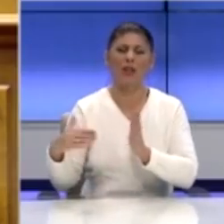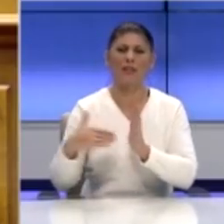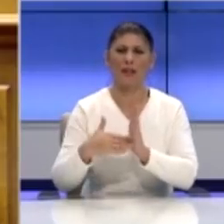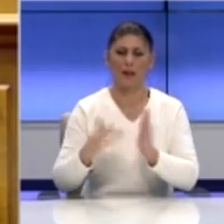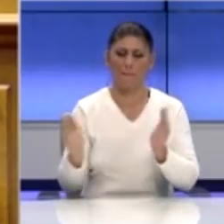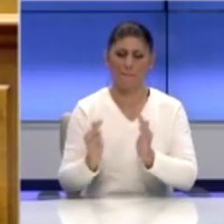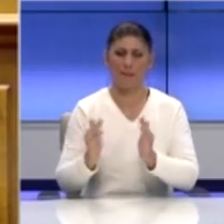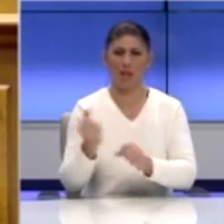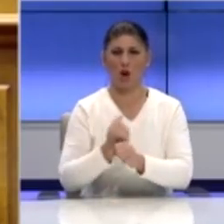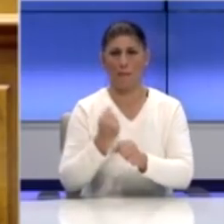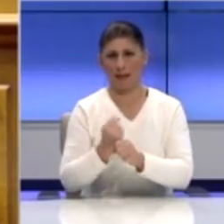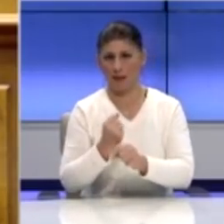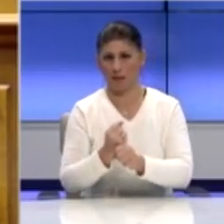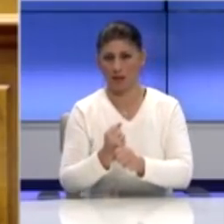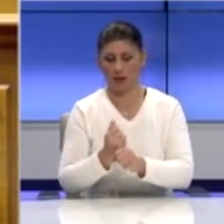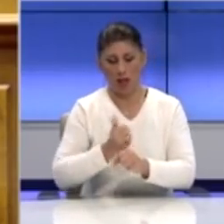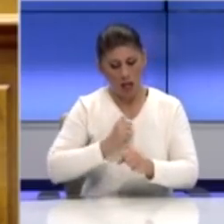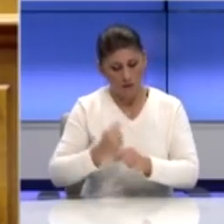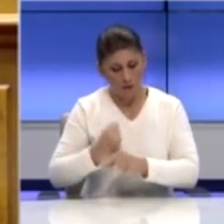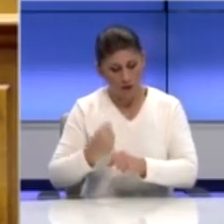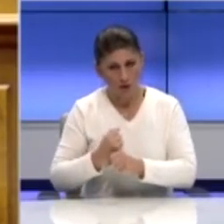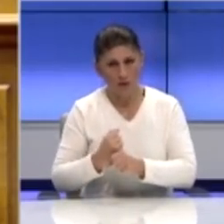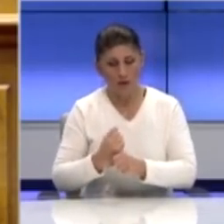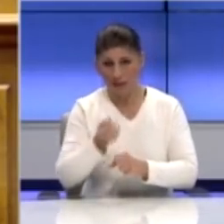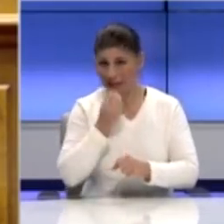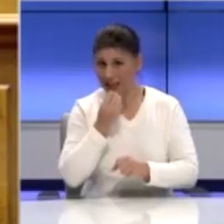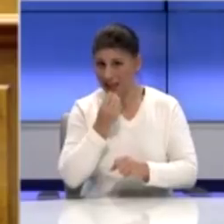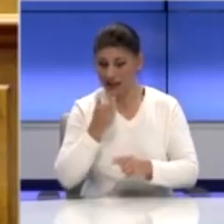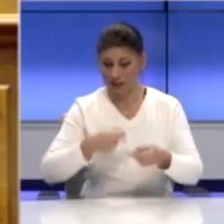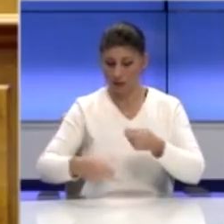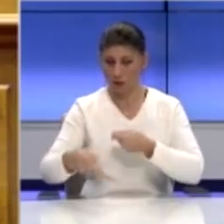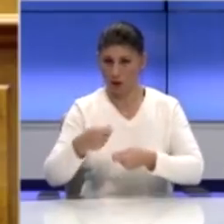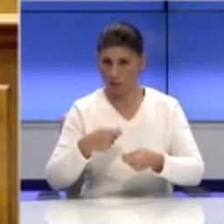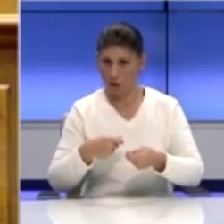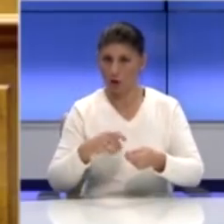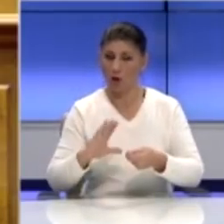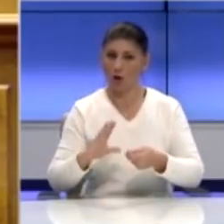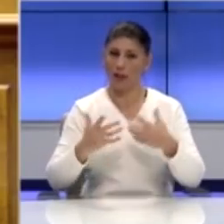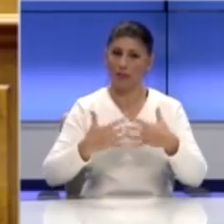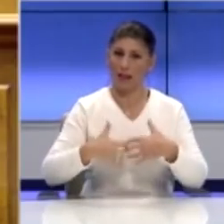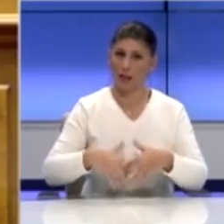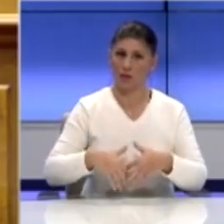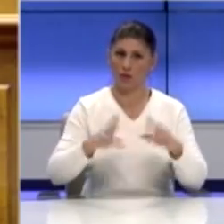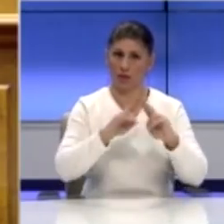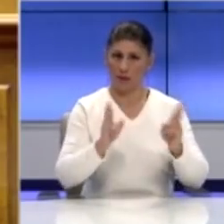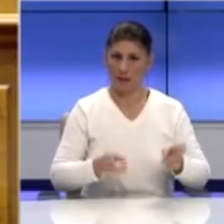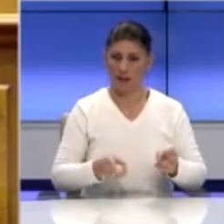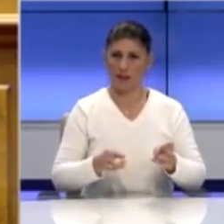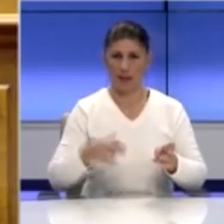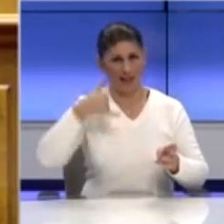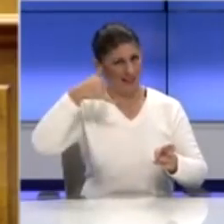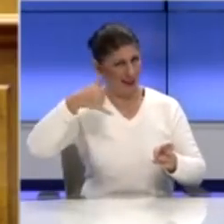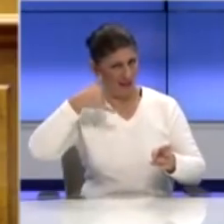χιλιάδες μικροεπαγγελματίες, τους αυτοαπασχολούμενους της εστίασης και του εμπορίου, ότι θα λειτουργήσουν τα μαγαζιά τους με